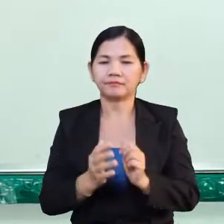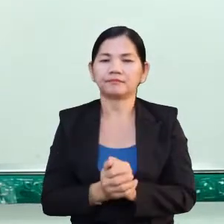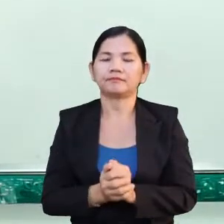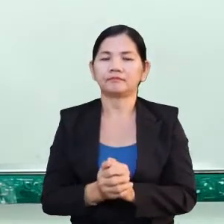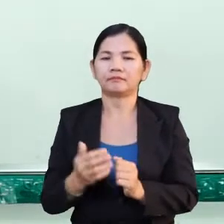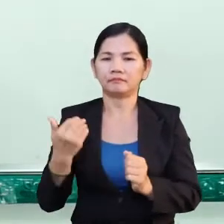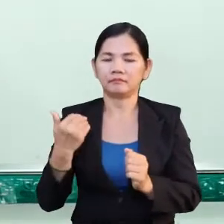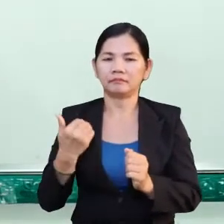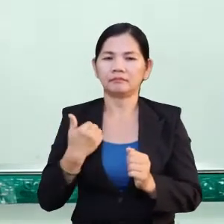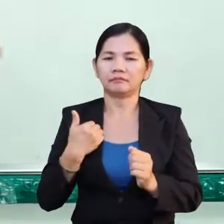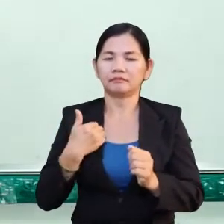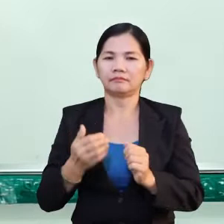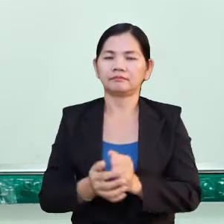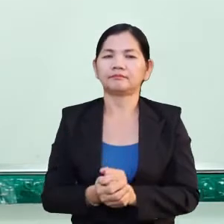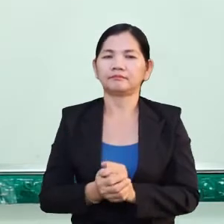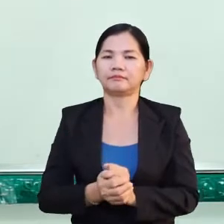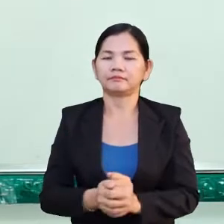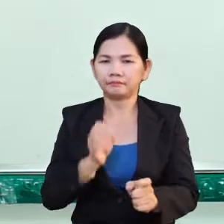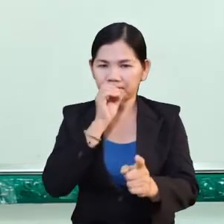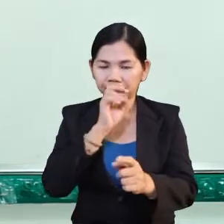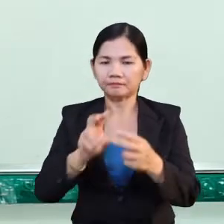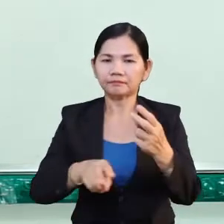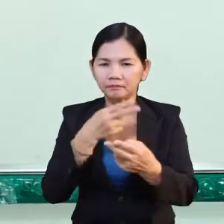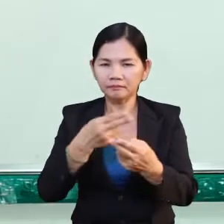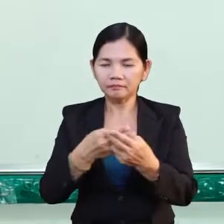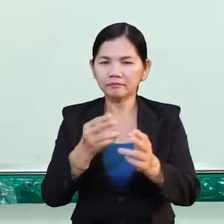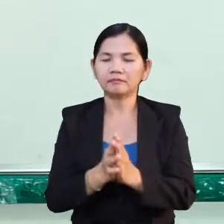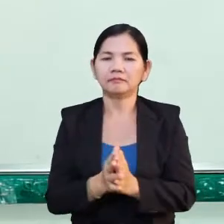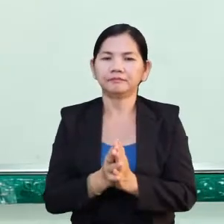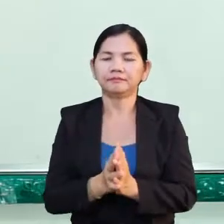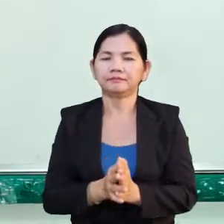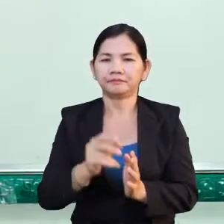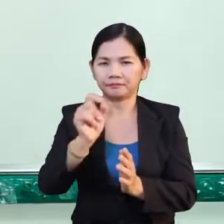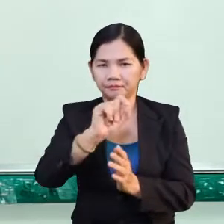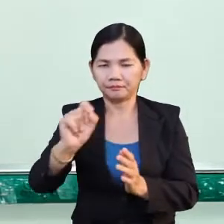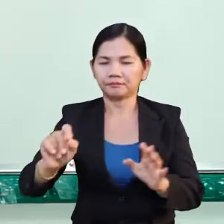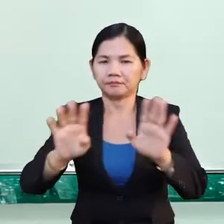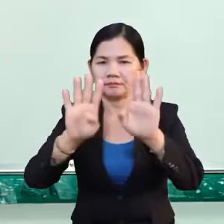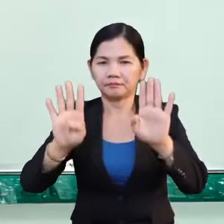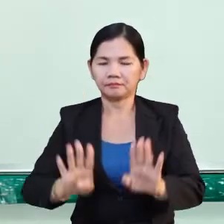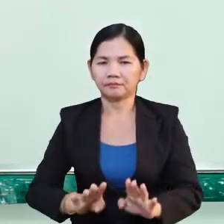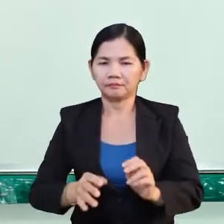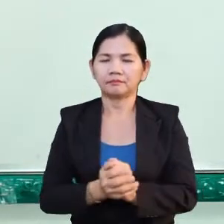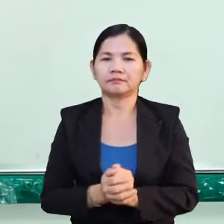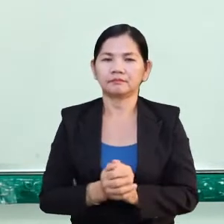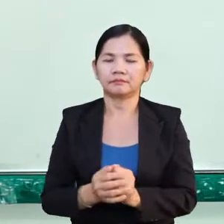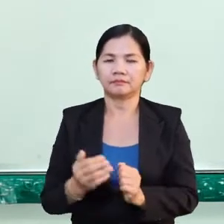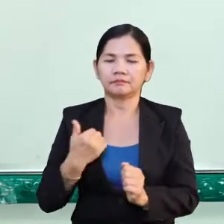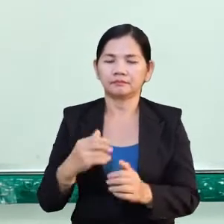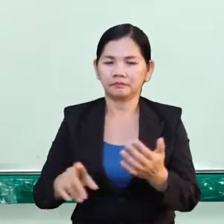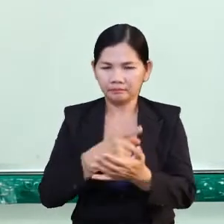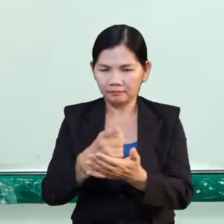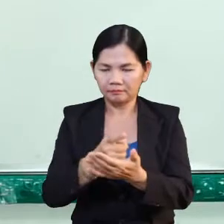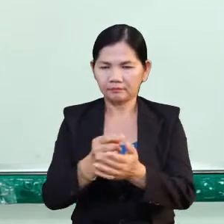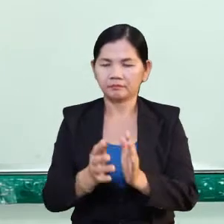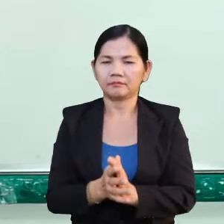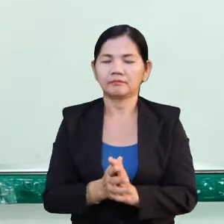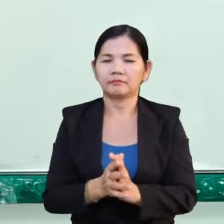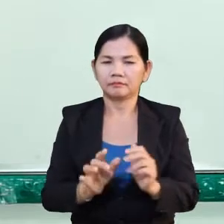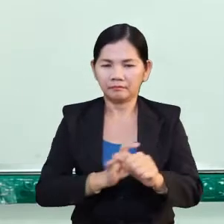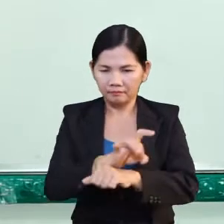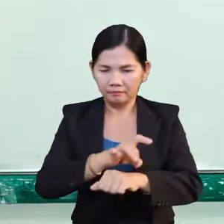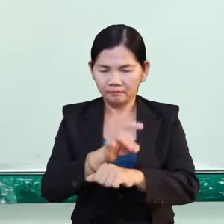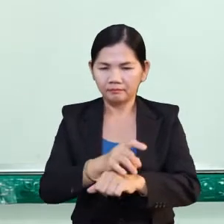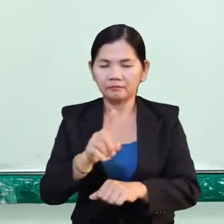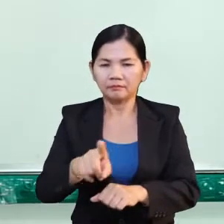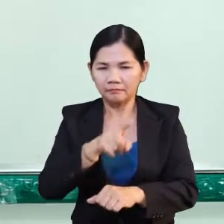អ្នកគ្រូប្រាប់ចម្លើយរបស់កូនដែលអ្នកគ្រូបានកត់នៅលើក្តារខៀនឡើងវិញអញ្ចឹងកូនកូនបានចូលរួមឆ្លើយពេលដែលអ្នកគ្រូ